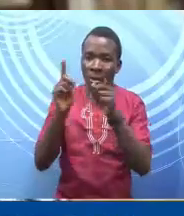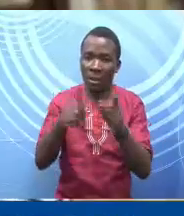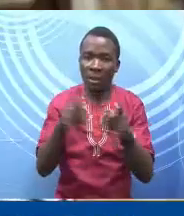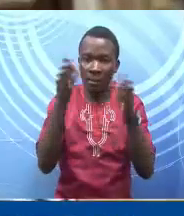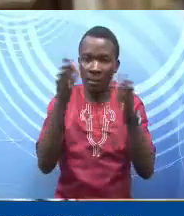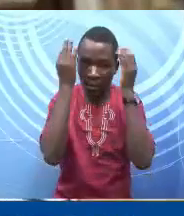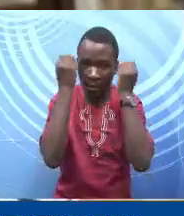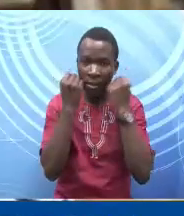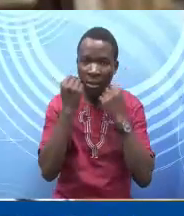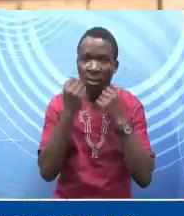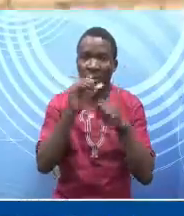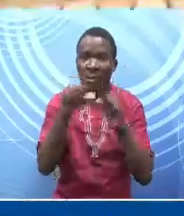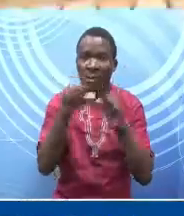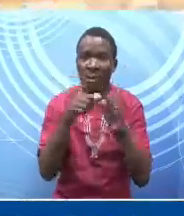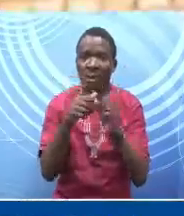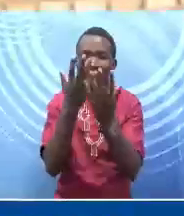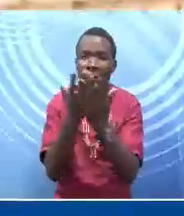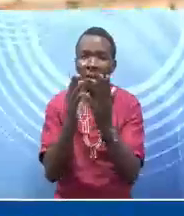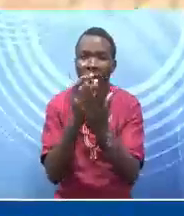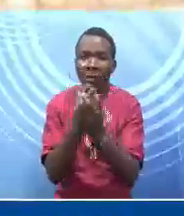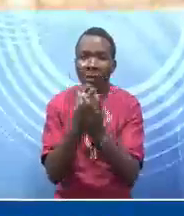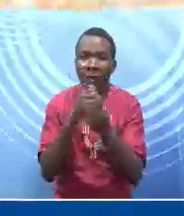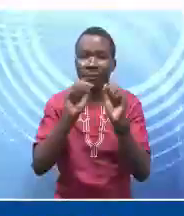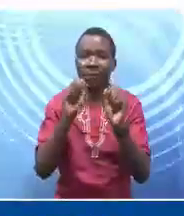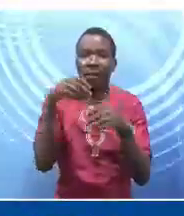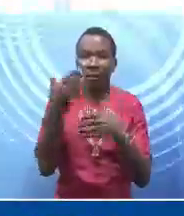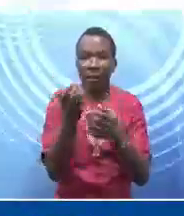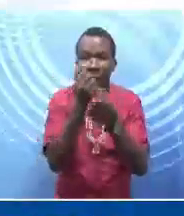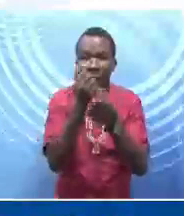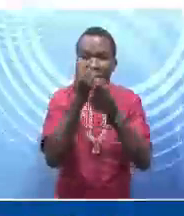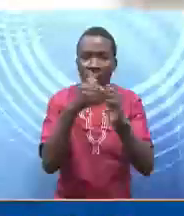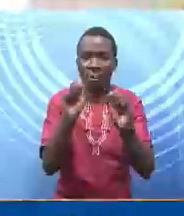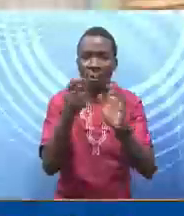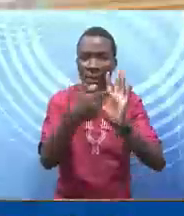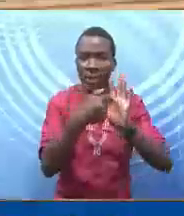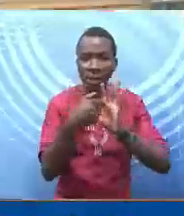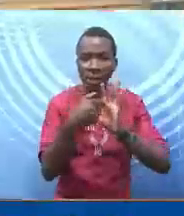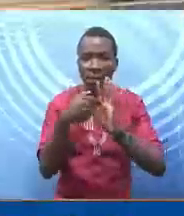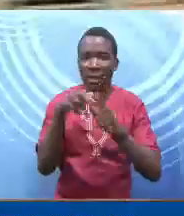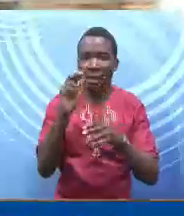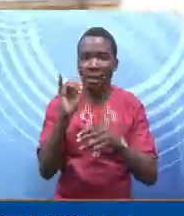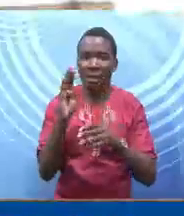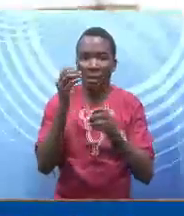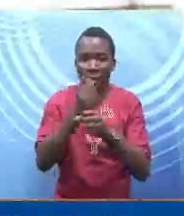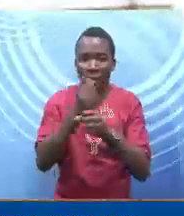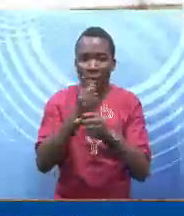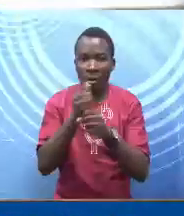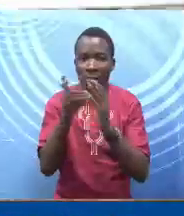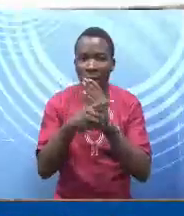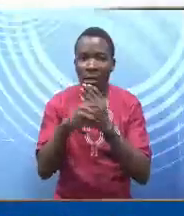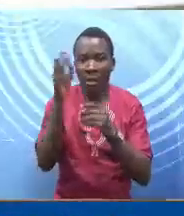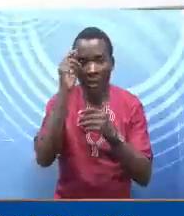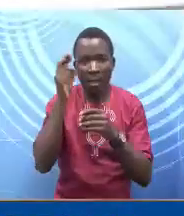nasohotse kwifunga n'ifungurwa. Avuga ko ngo nyuma yo gufungurwa ngo yagerageje kugaragaza RIB ikorera mu karere ka Ruhango akarengane ke yewe